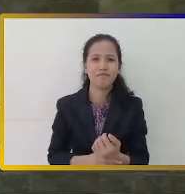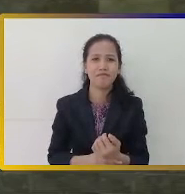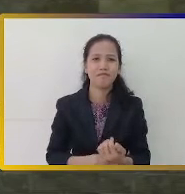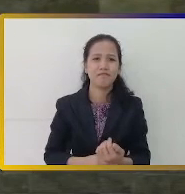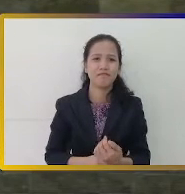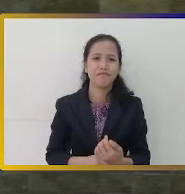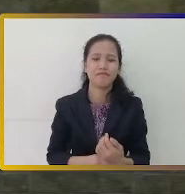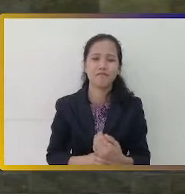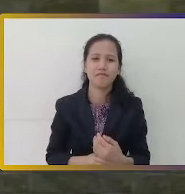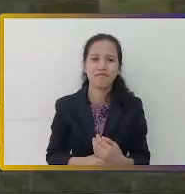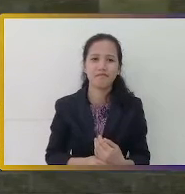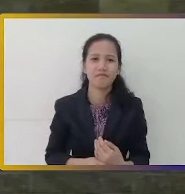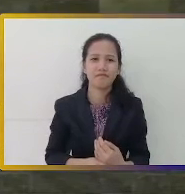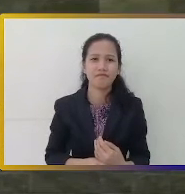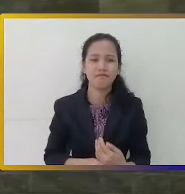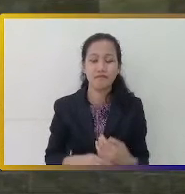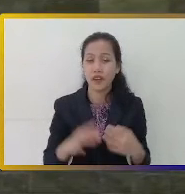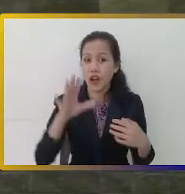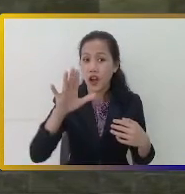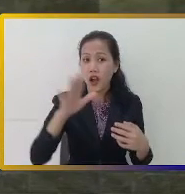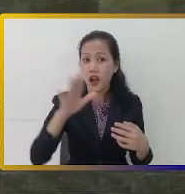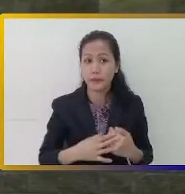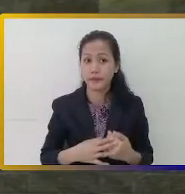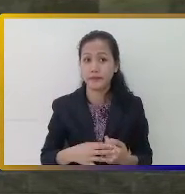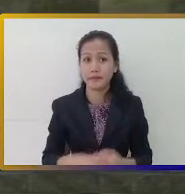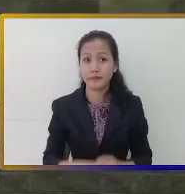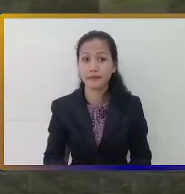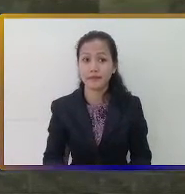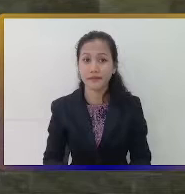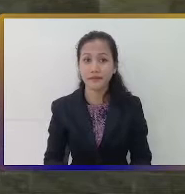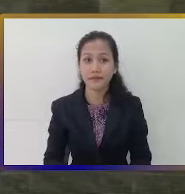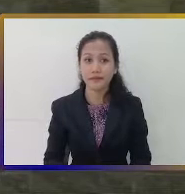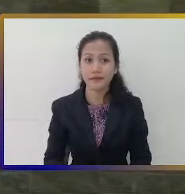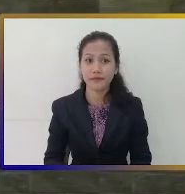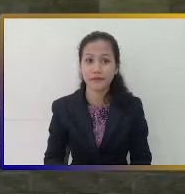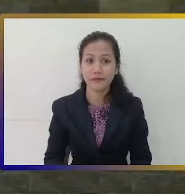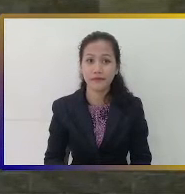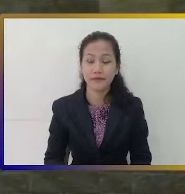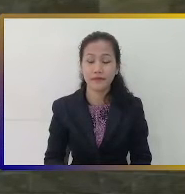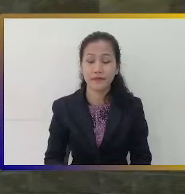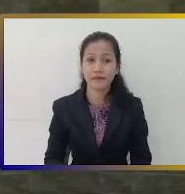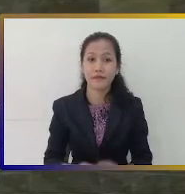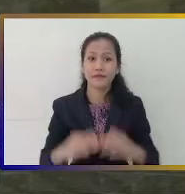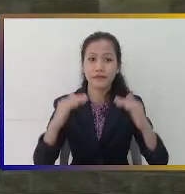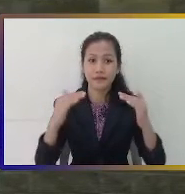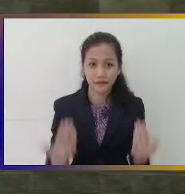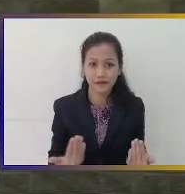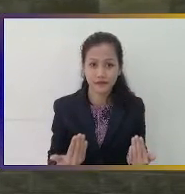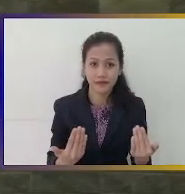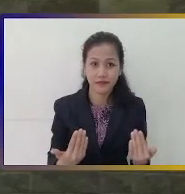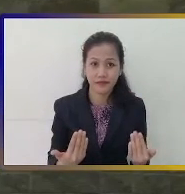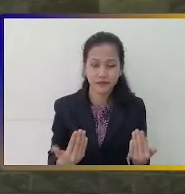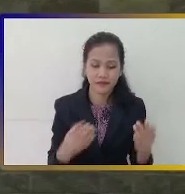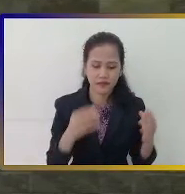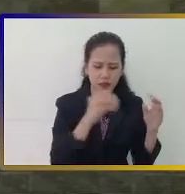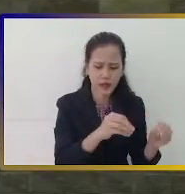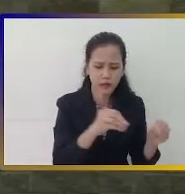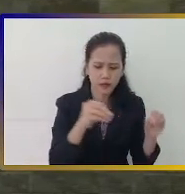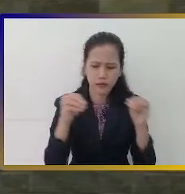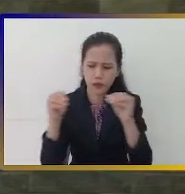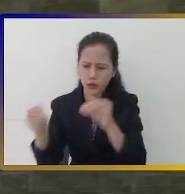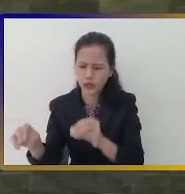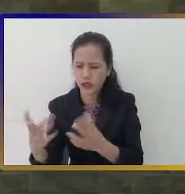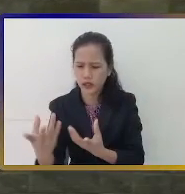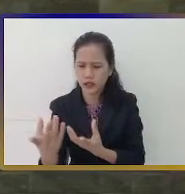See? And, by the way, kapatid, ngayon sa panahon po natin yon, they are putting their trust sa ayuda.